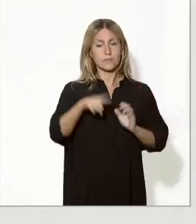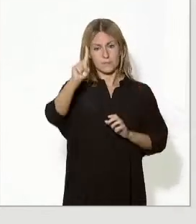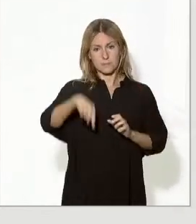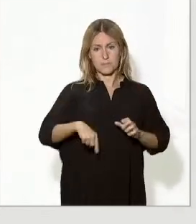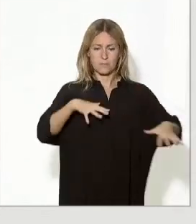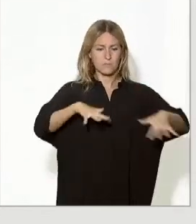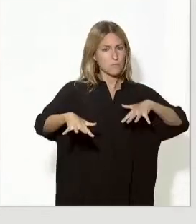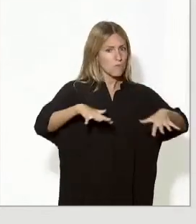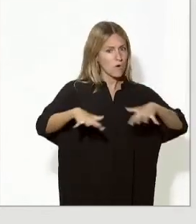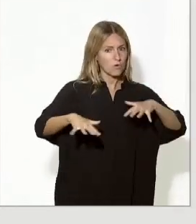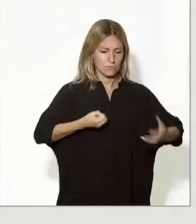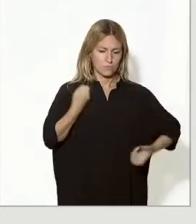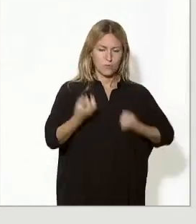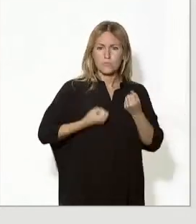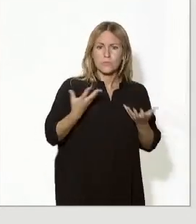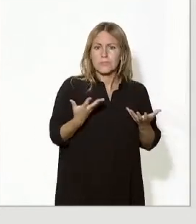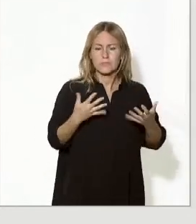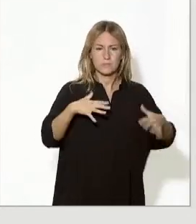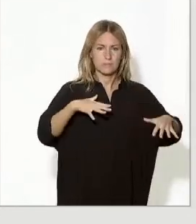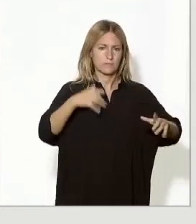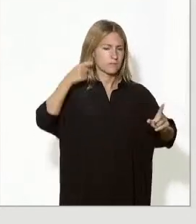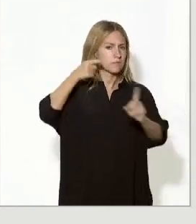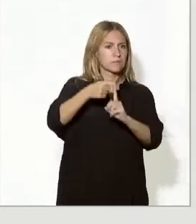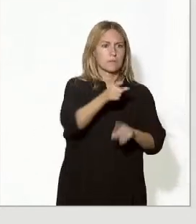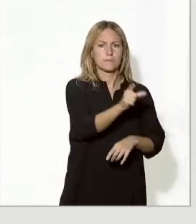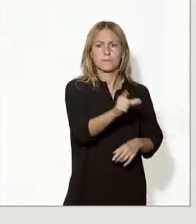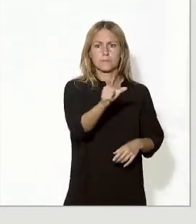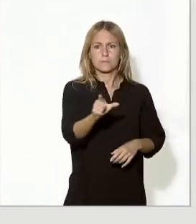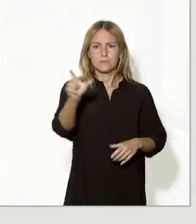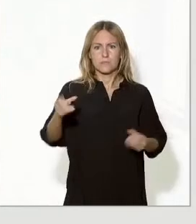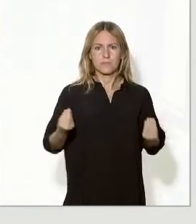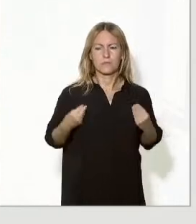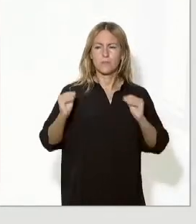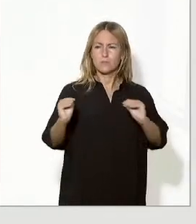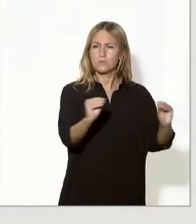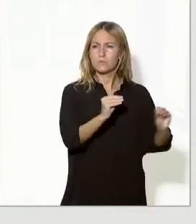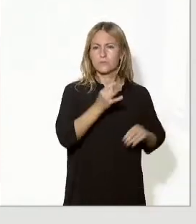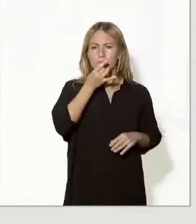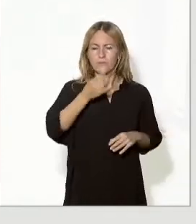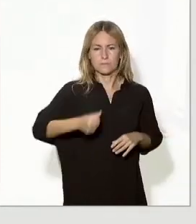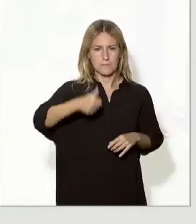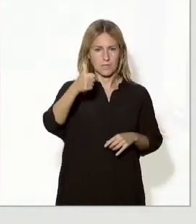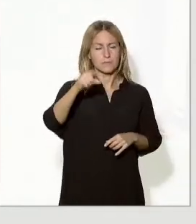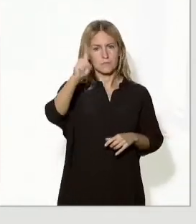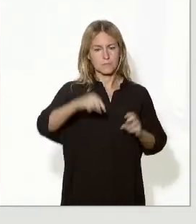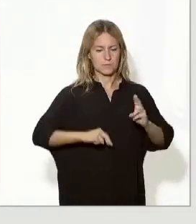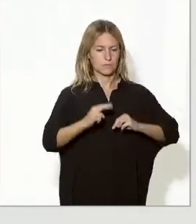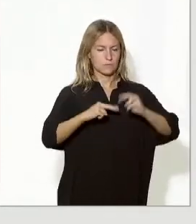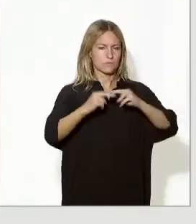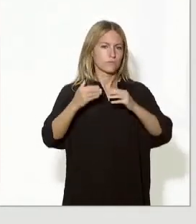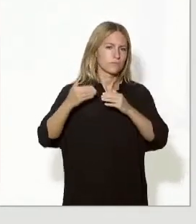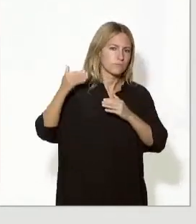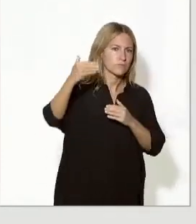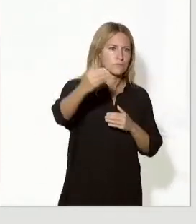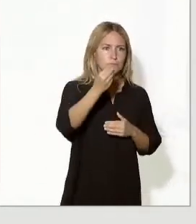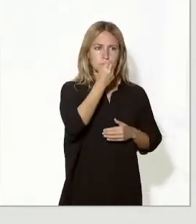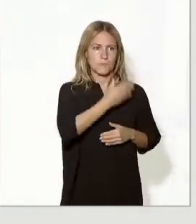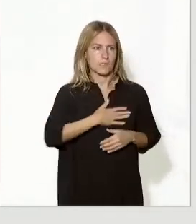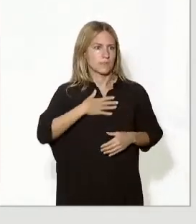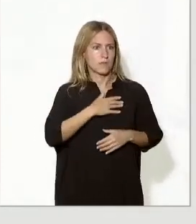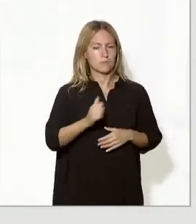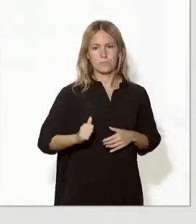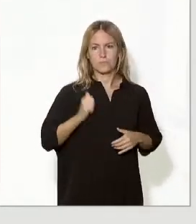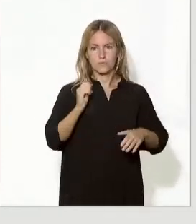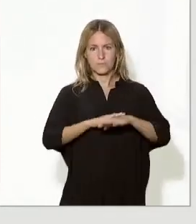mou la voluntat de fer més fàcil la vida de la gent i construir un futur de benestar i ple d'oportunitats per a